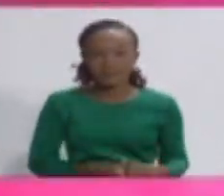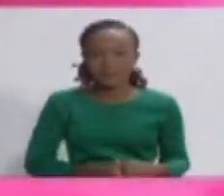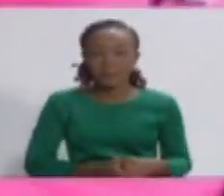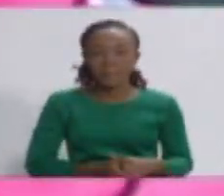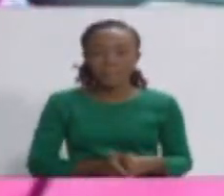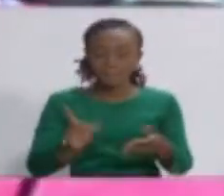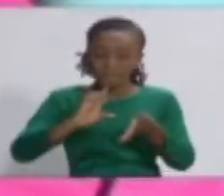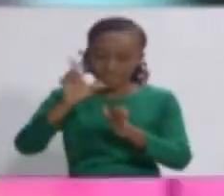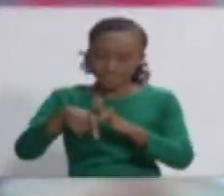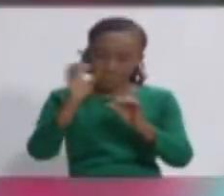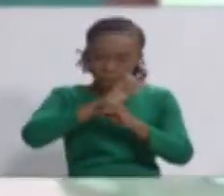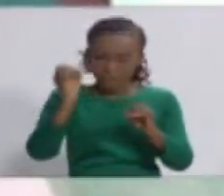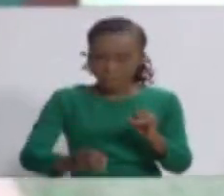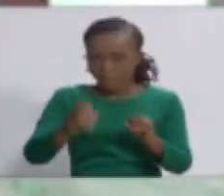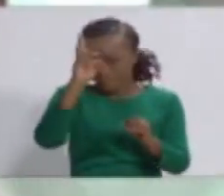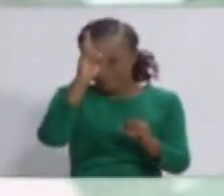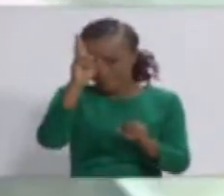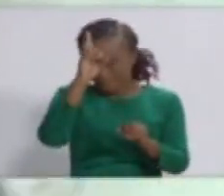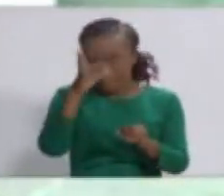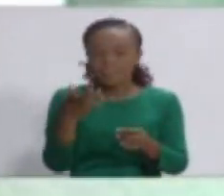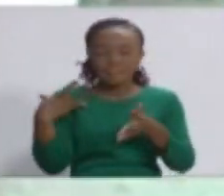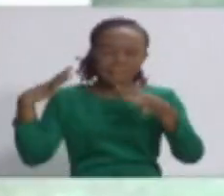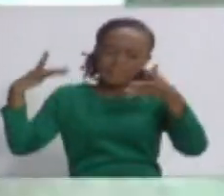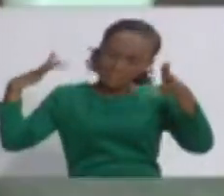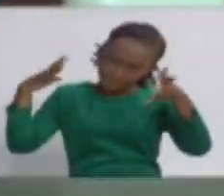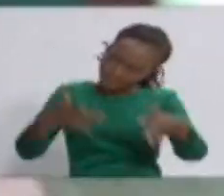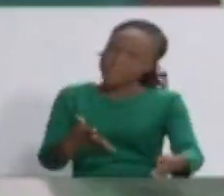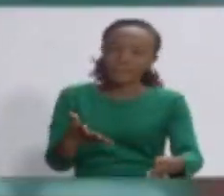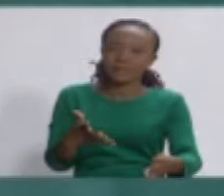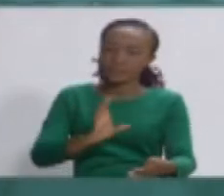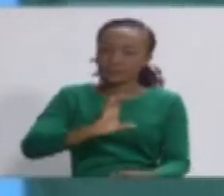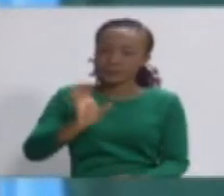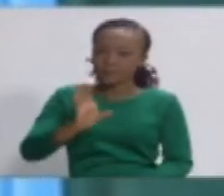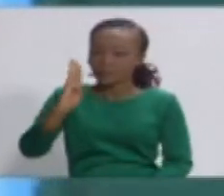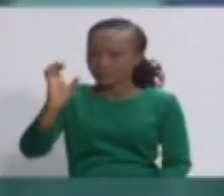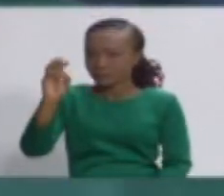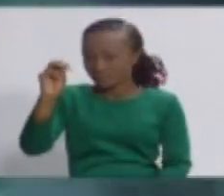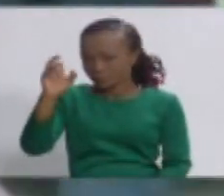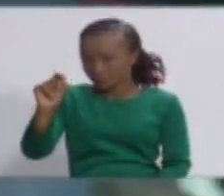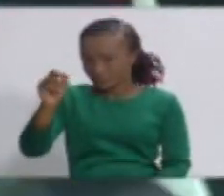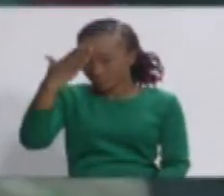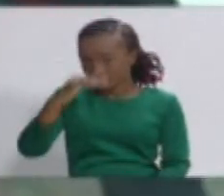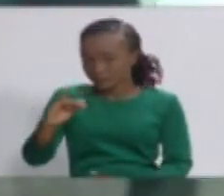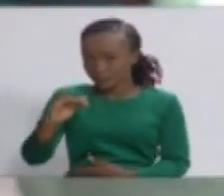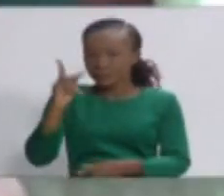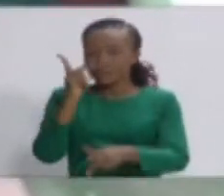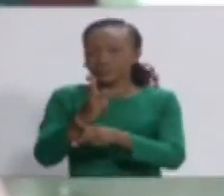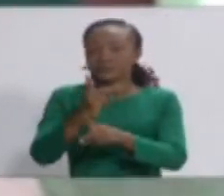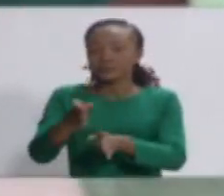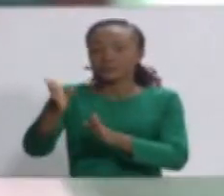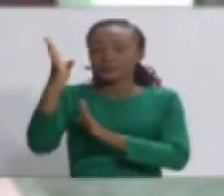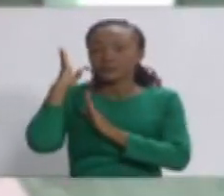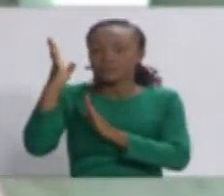Na baadaye maafisa wa polisi wakamiminika katika bunge la kaunti ya Bomet ili kudumisha usalama.